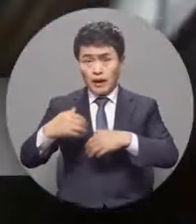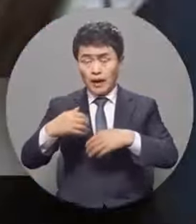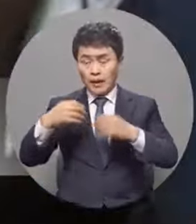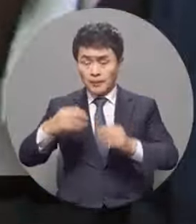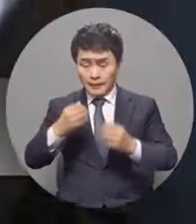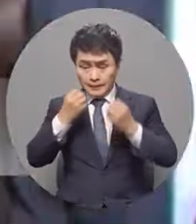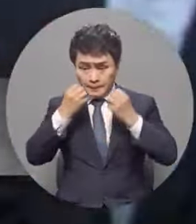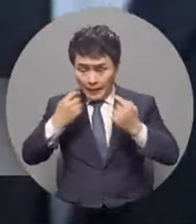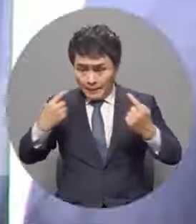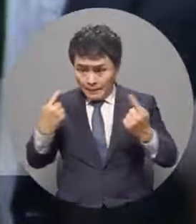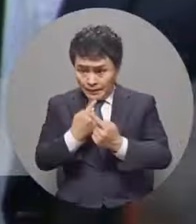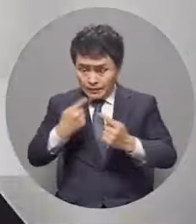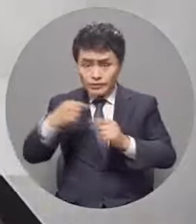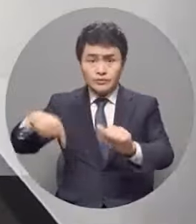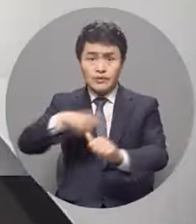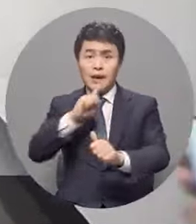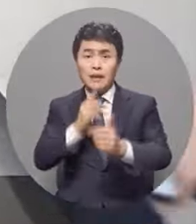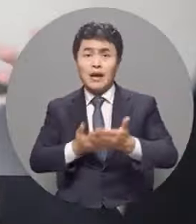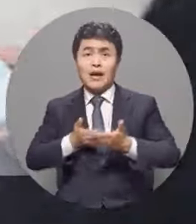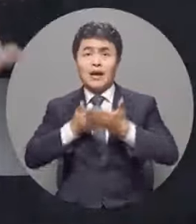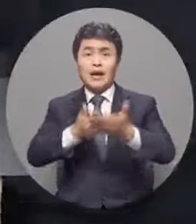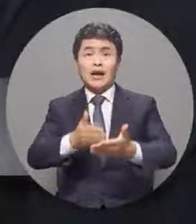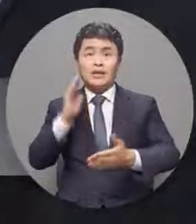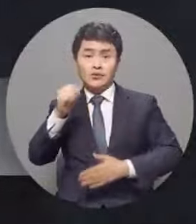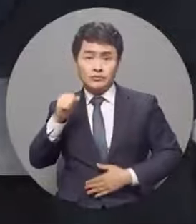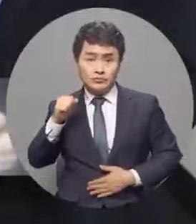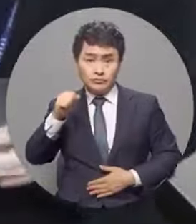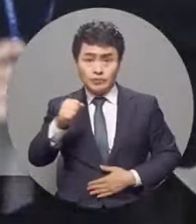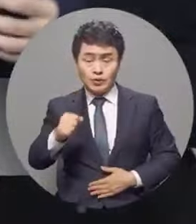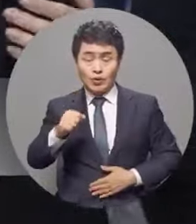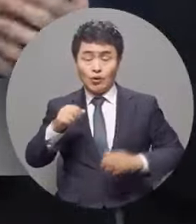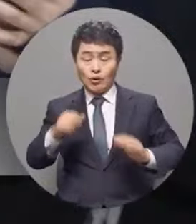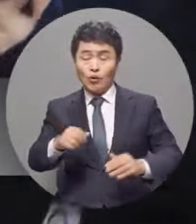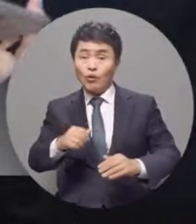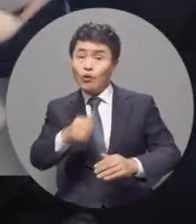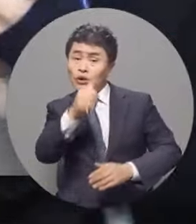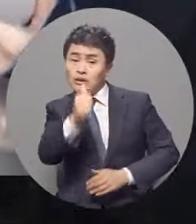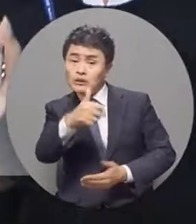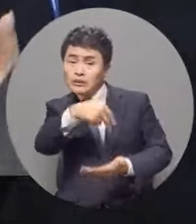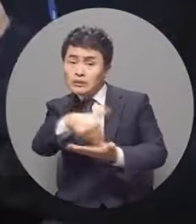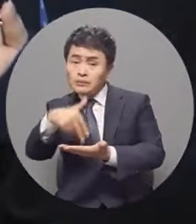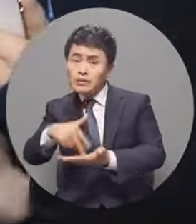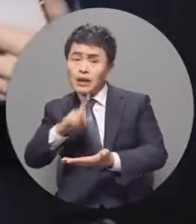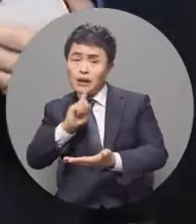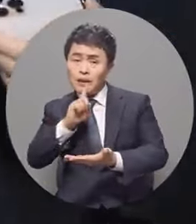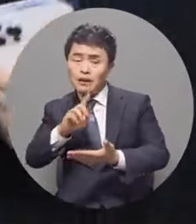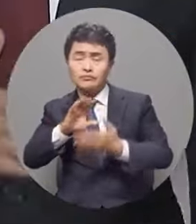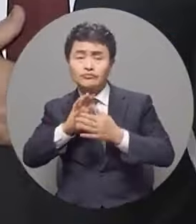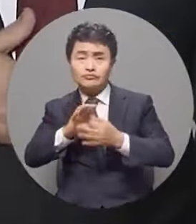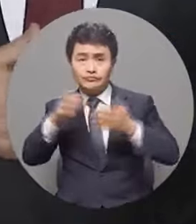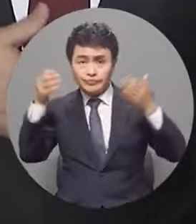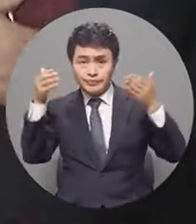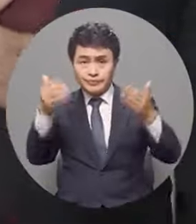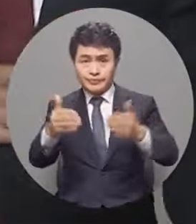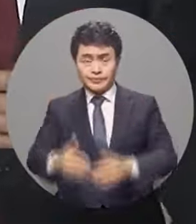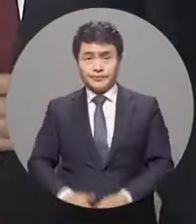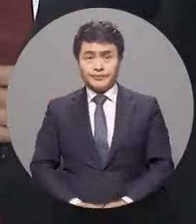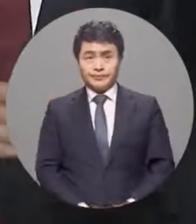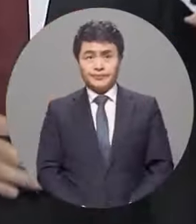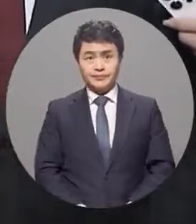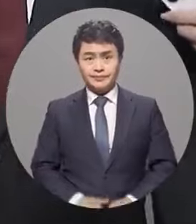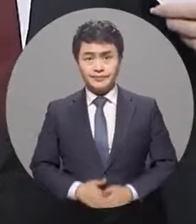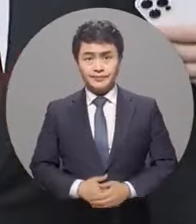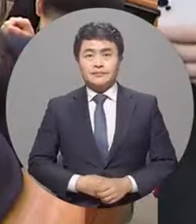한다는 의견이 나온 상황에서 내일 출마 선언을 앞둔 당권 주자들의 입장에도 관심이 쏠리고 있습니다. MBC 뉴스